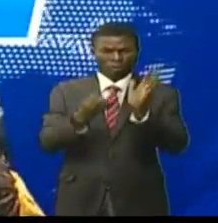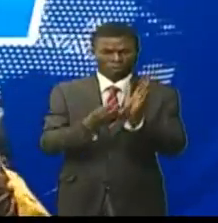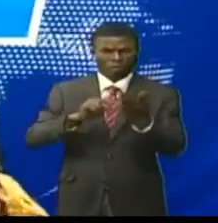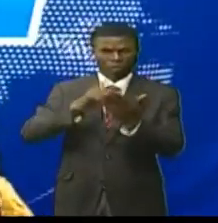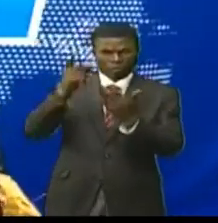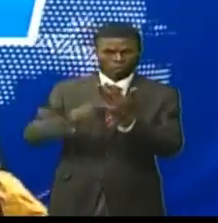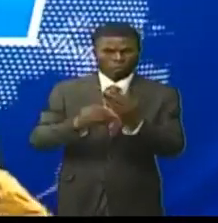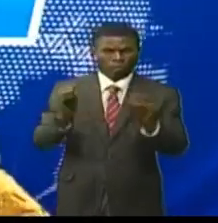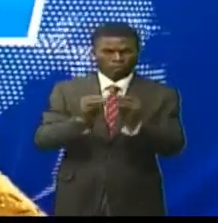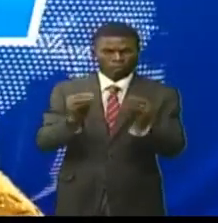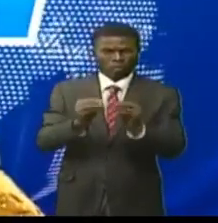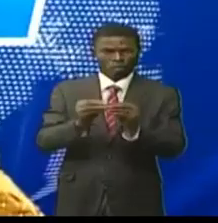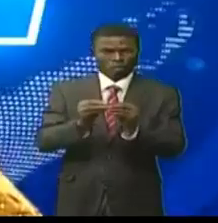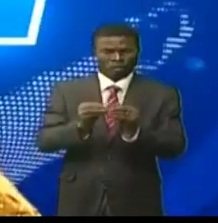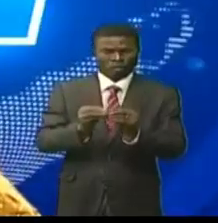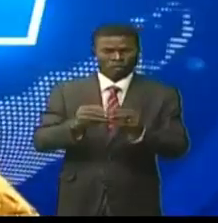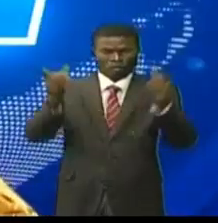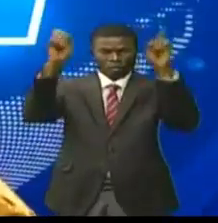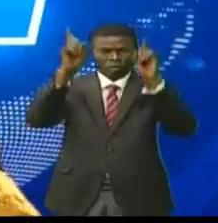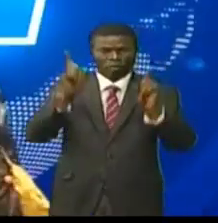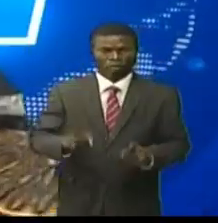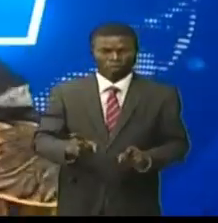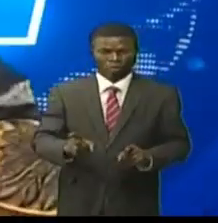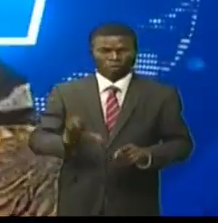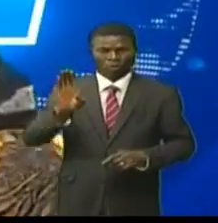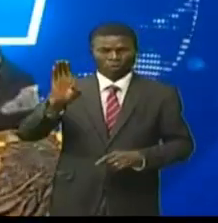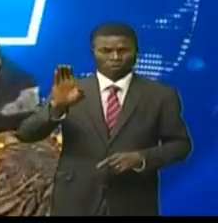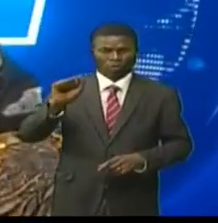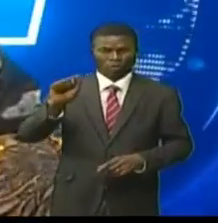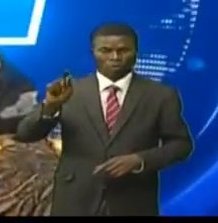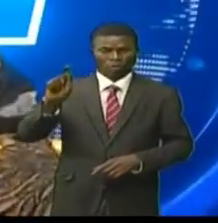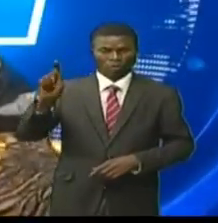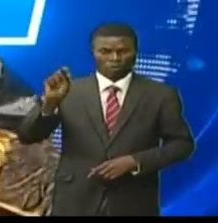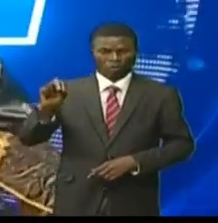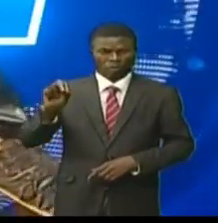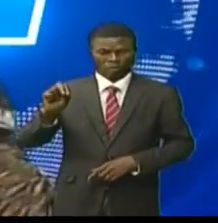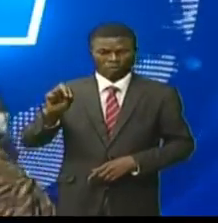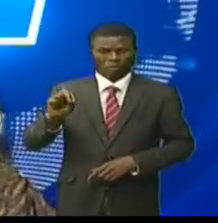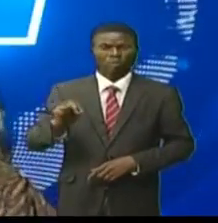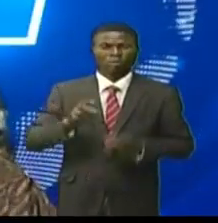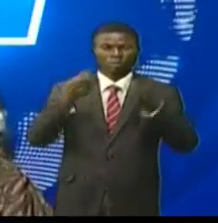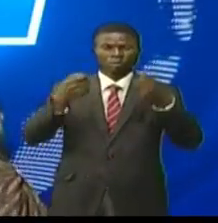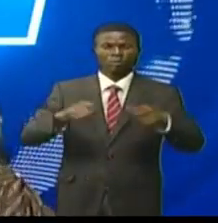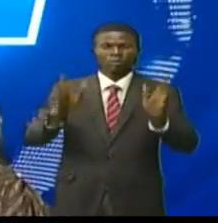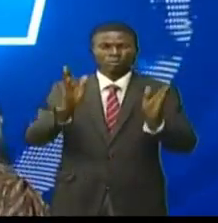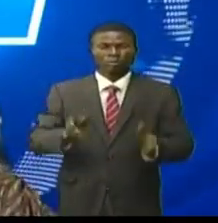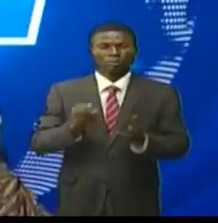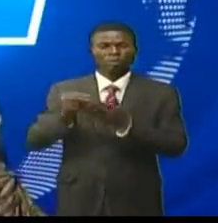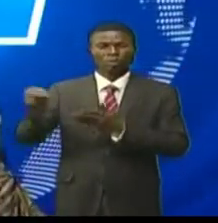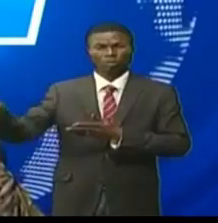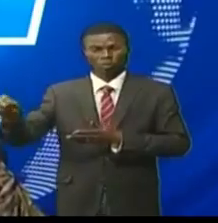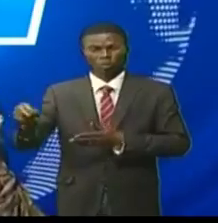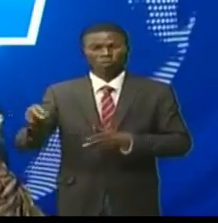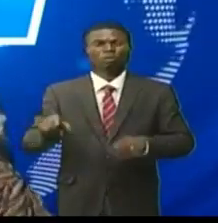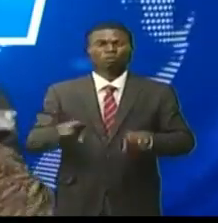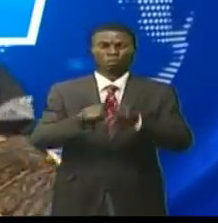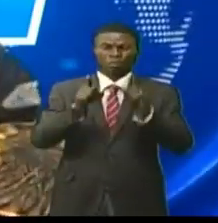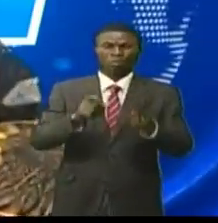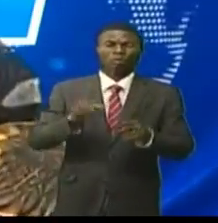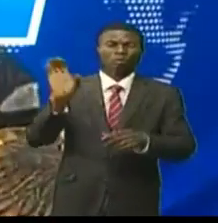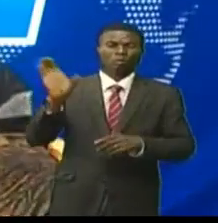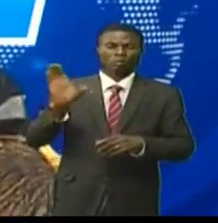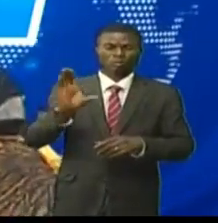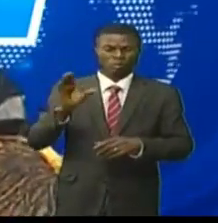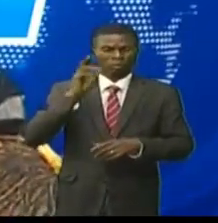de la réunion de African Cartoon Market Initiative. Le vendeur et acheteur de crédit carbone